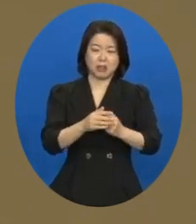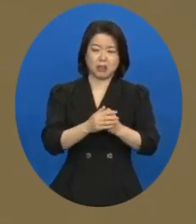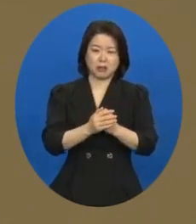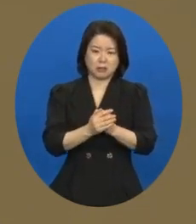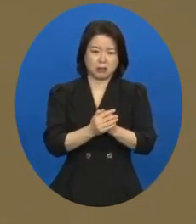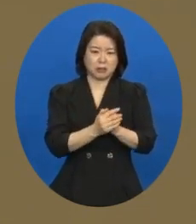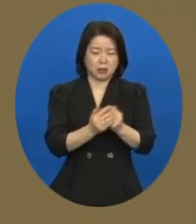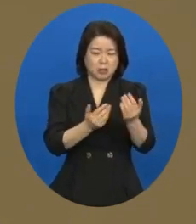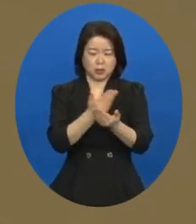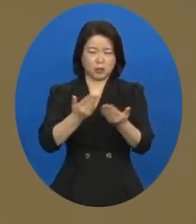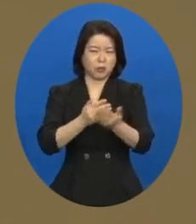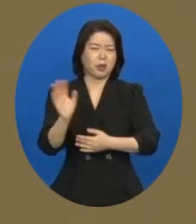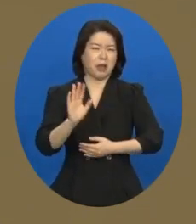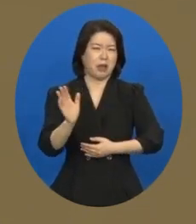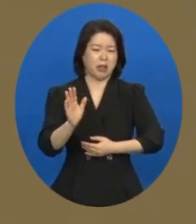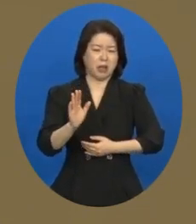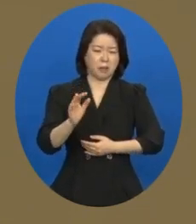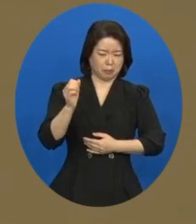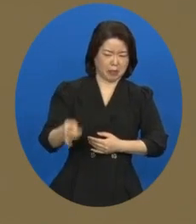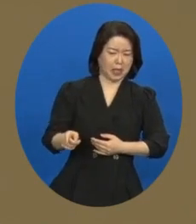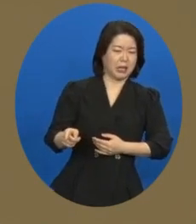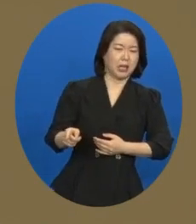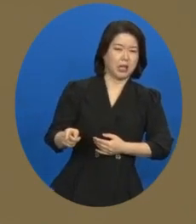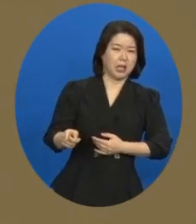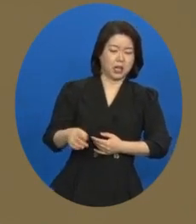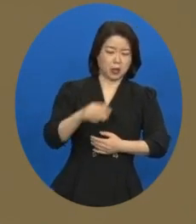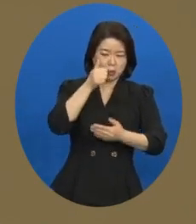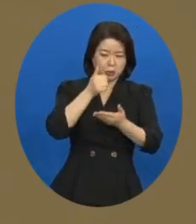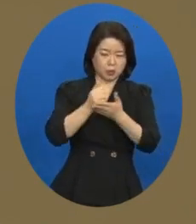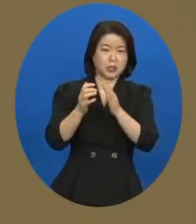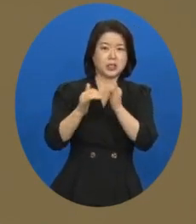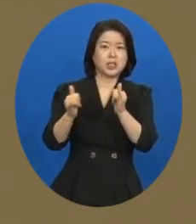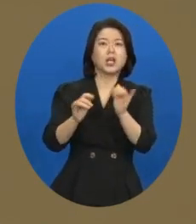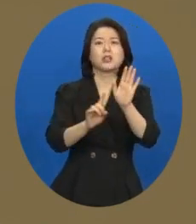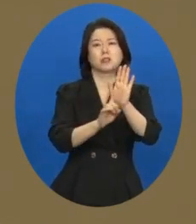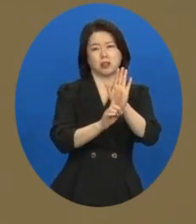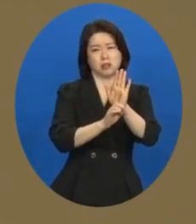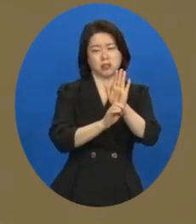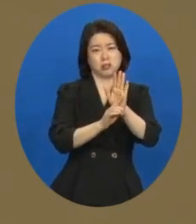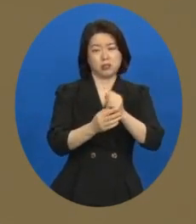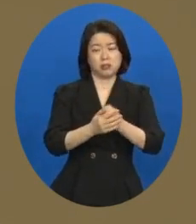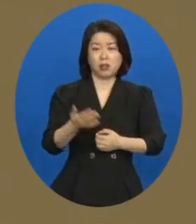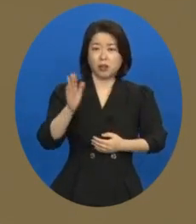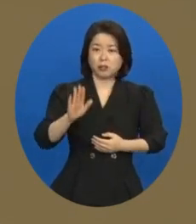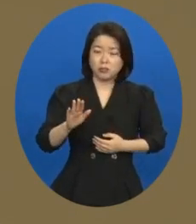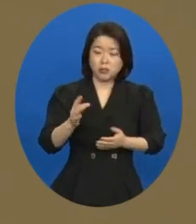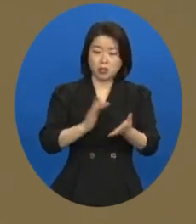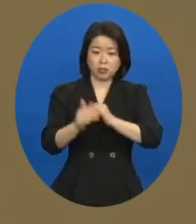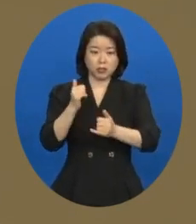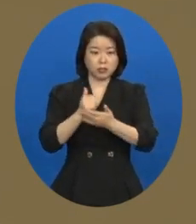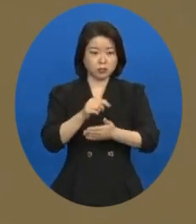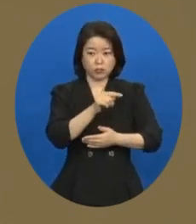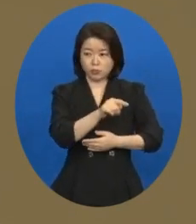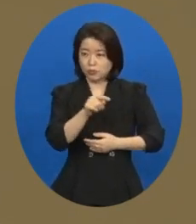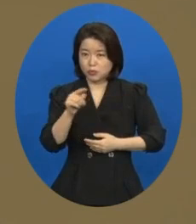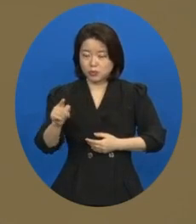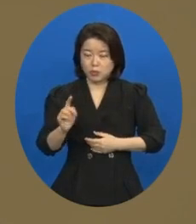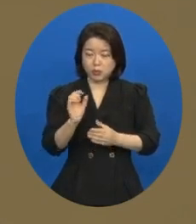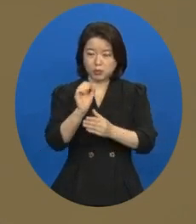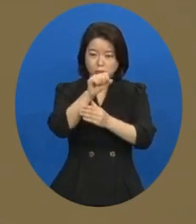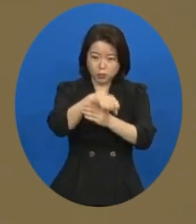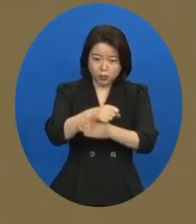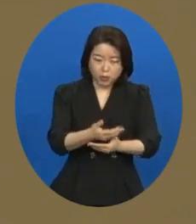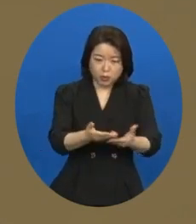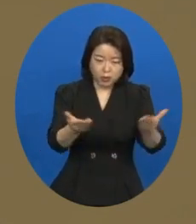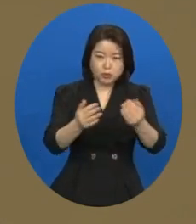상종할 수 없는 그런 죄인을 상징하는 것이기 때문에. 그런데 예수님은 그들을 용납하셨어요. 그것